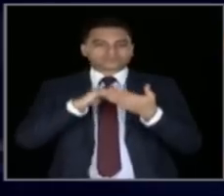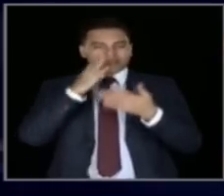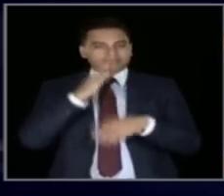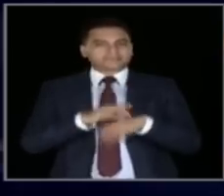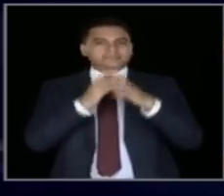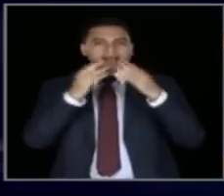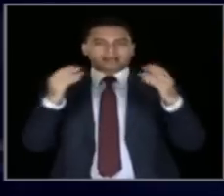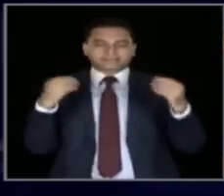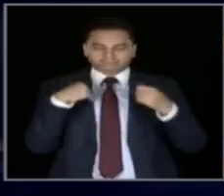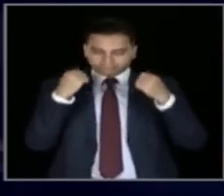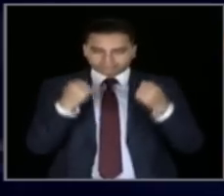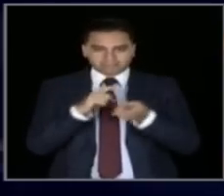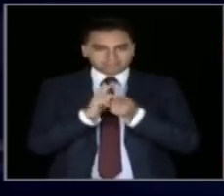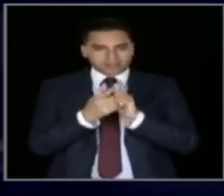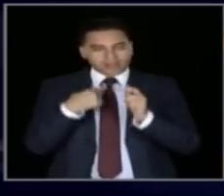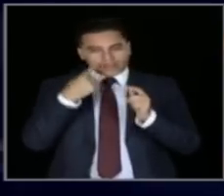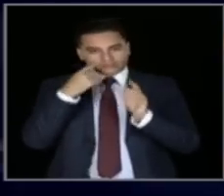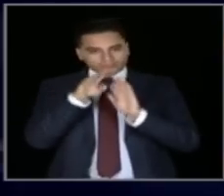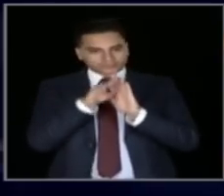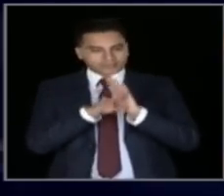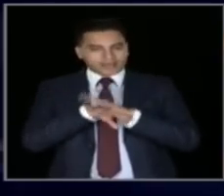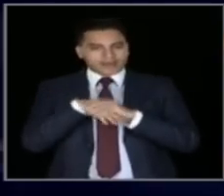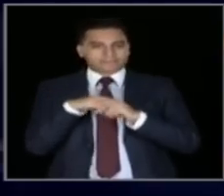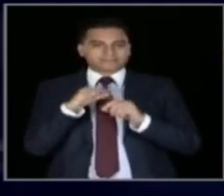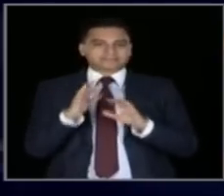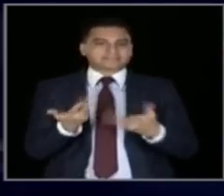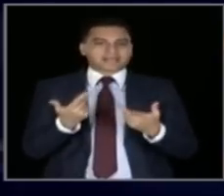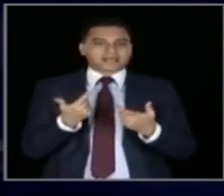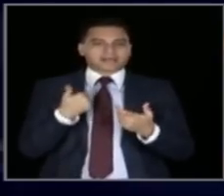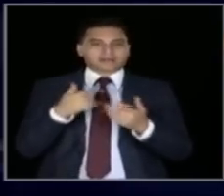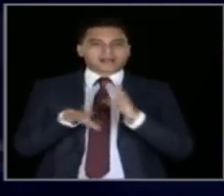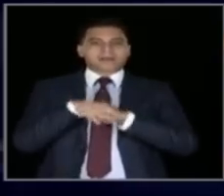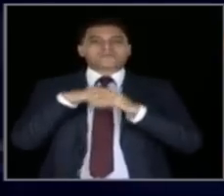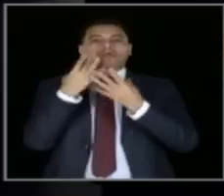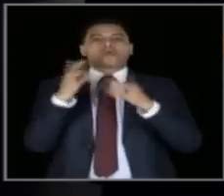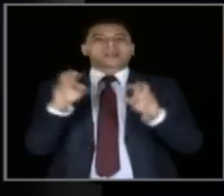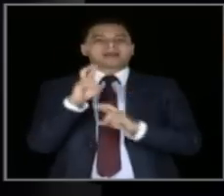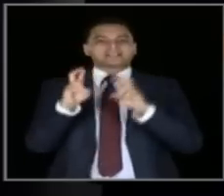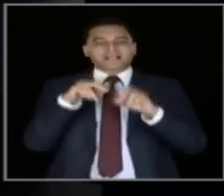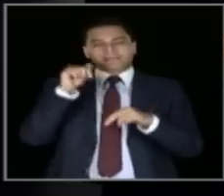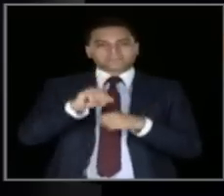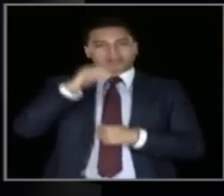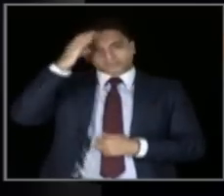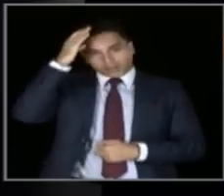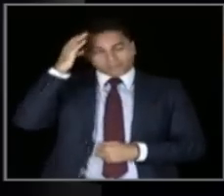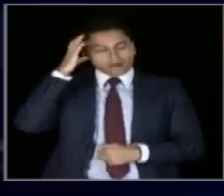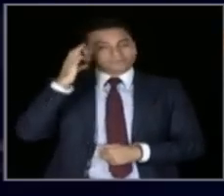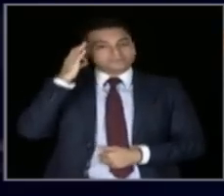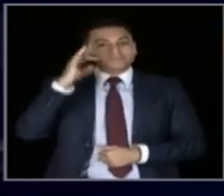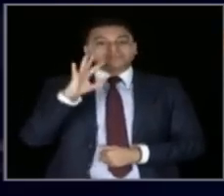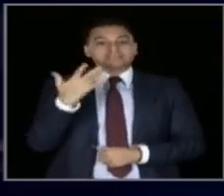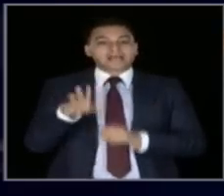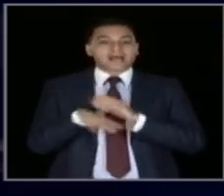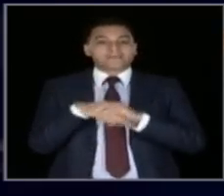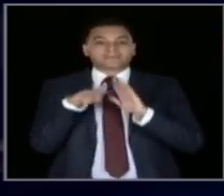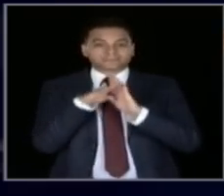للناس. بالعكس، تعالي نشوف اليه تنفيذ المشروع ده. تمام. ناخد كل اسئله العباقره، نقعد نفكر وندرس ازاي